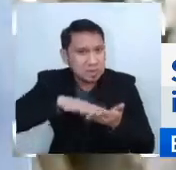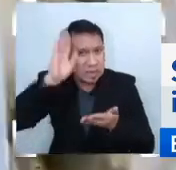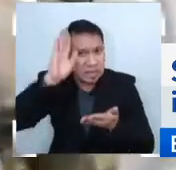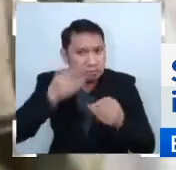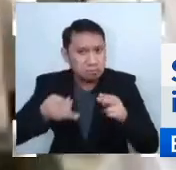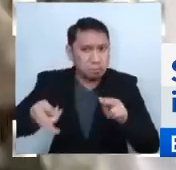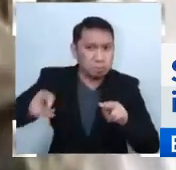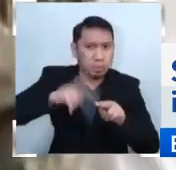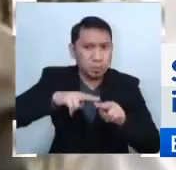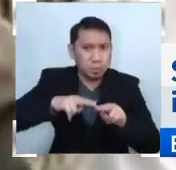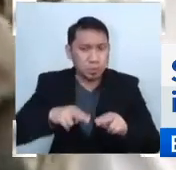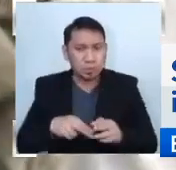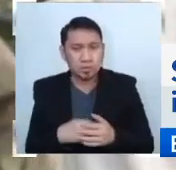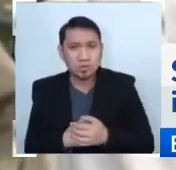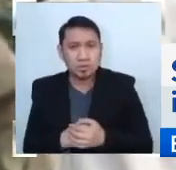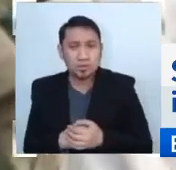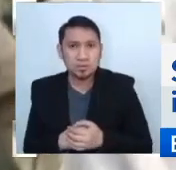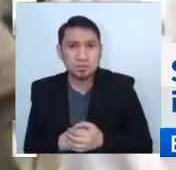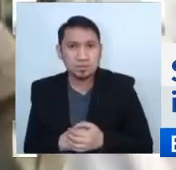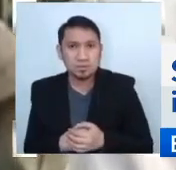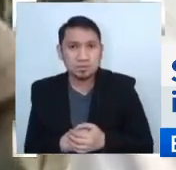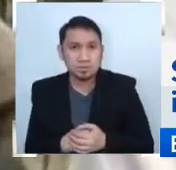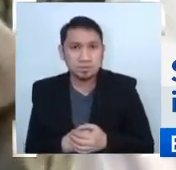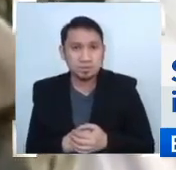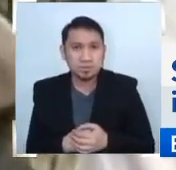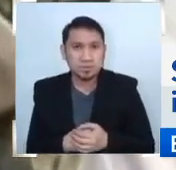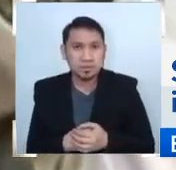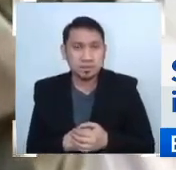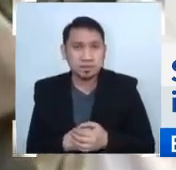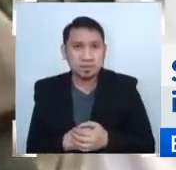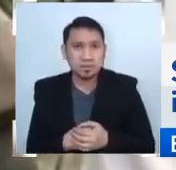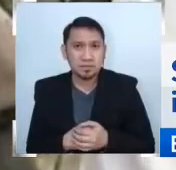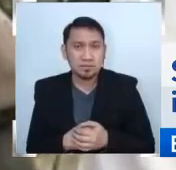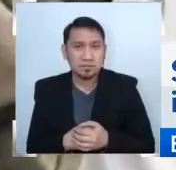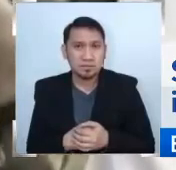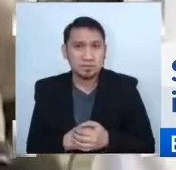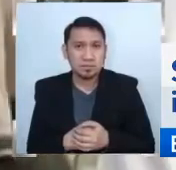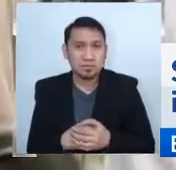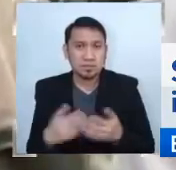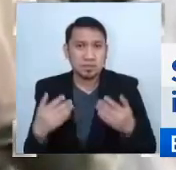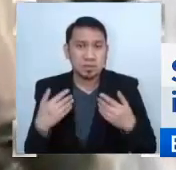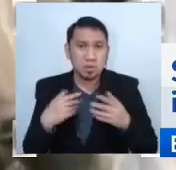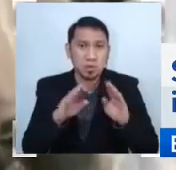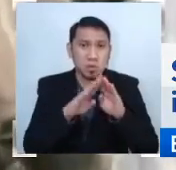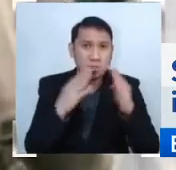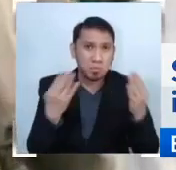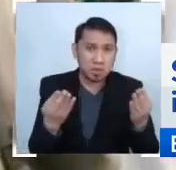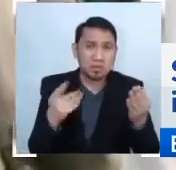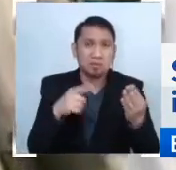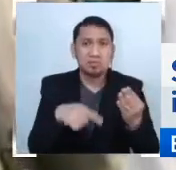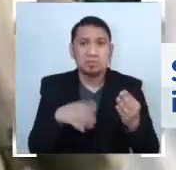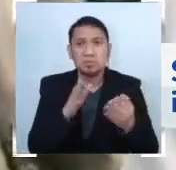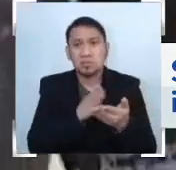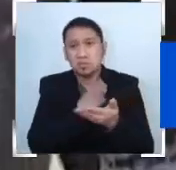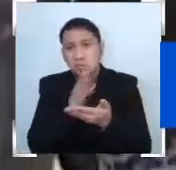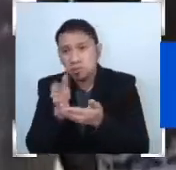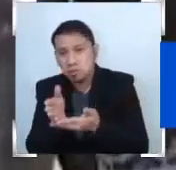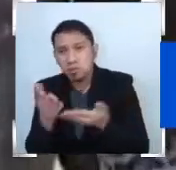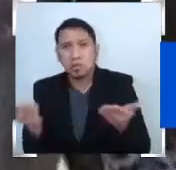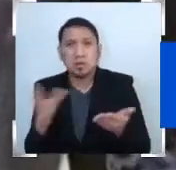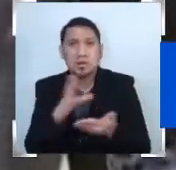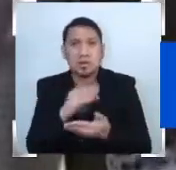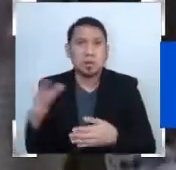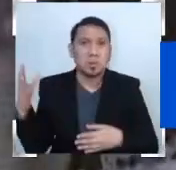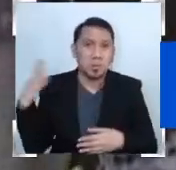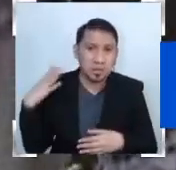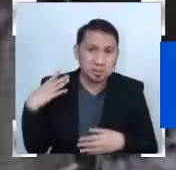Ang araw na, putol-putol yung gasolina. Yung iba, nagbukas, pagkaubos, dito na naman. Tapos, santay naman kami. Yung iba